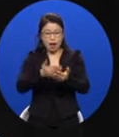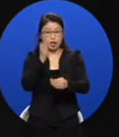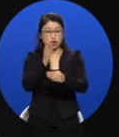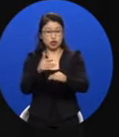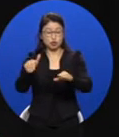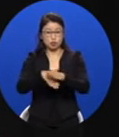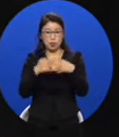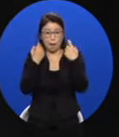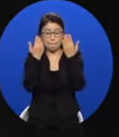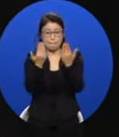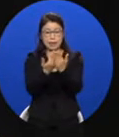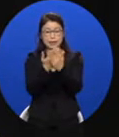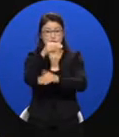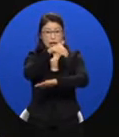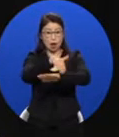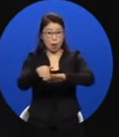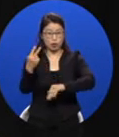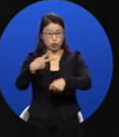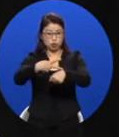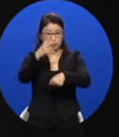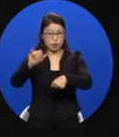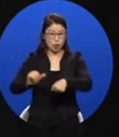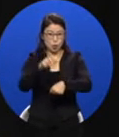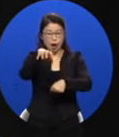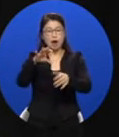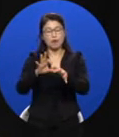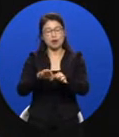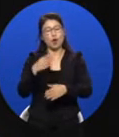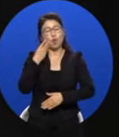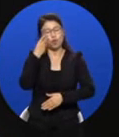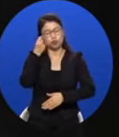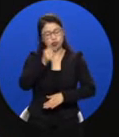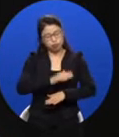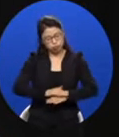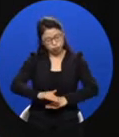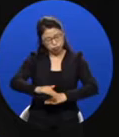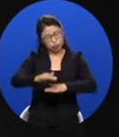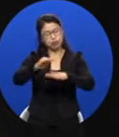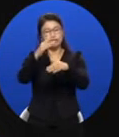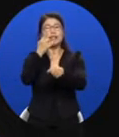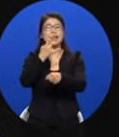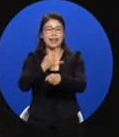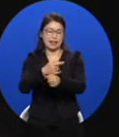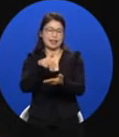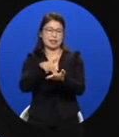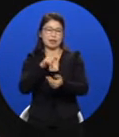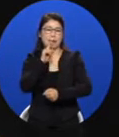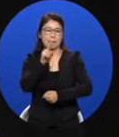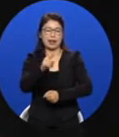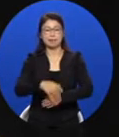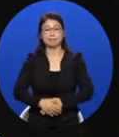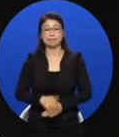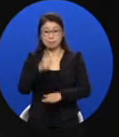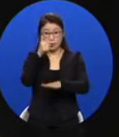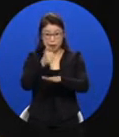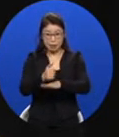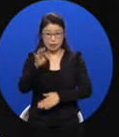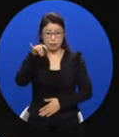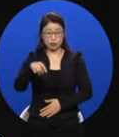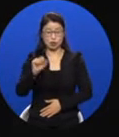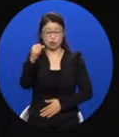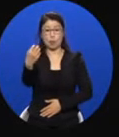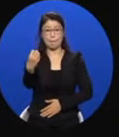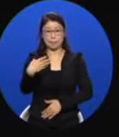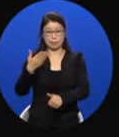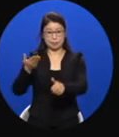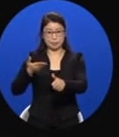발전 계획 또 제2공항 이것을 원활하게 잘 추진해야 된다고 봐집니다. 예. 마지막으로 위성건 후보 말씀해